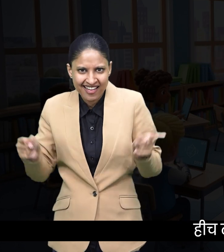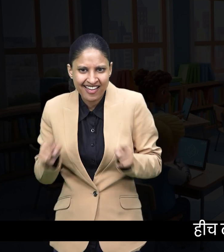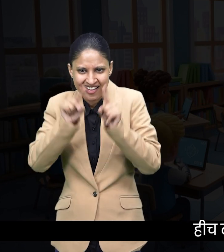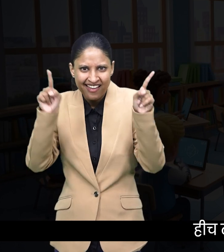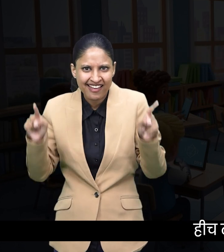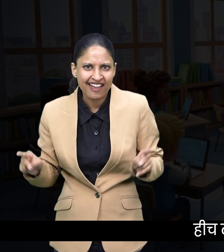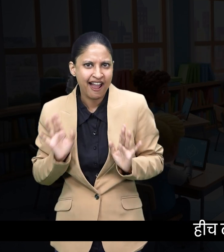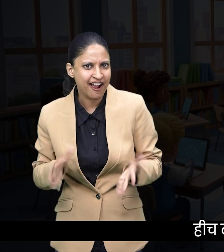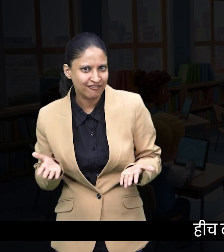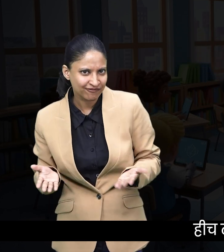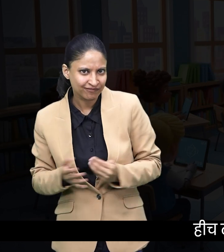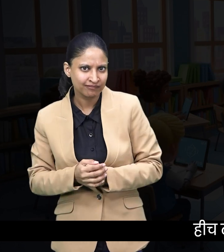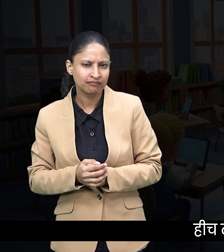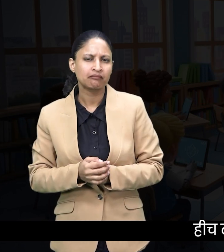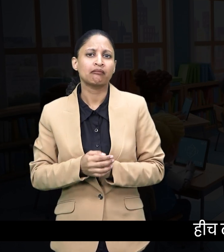आहे.